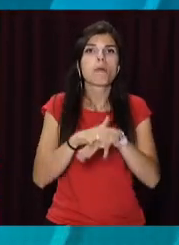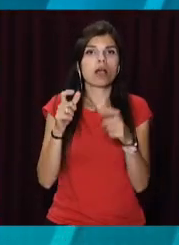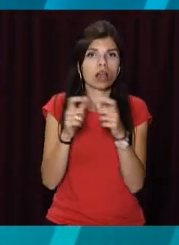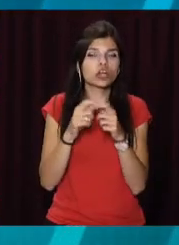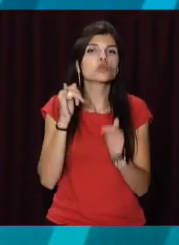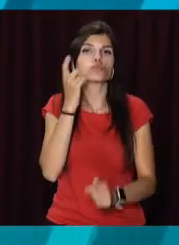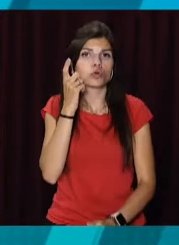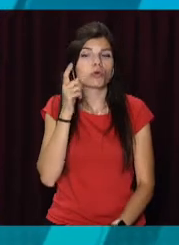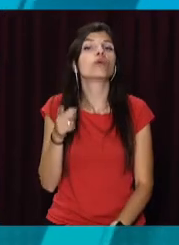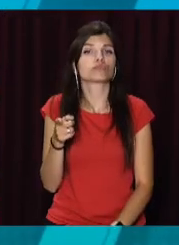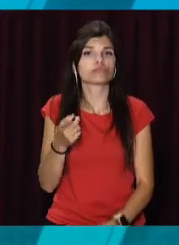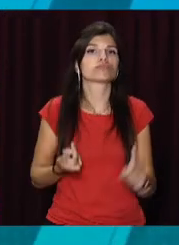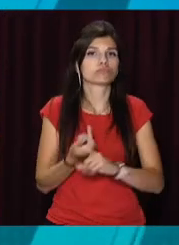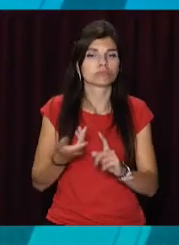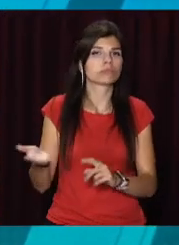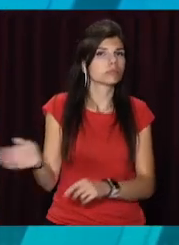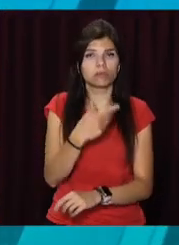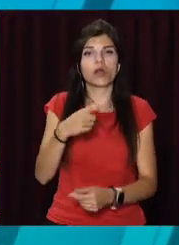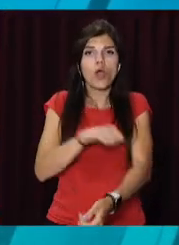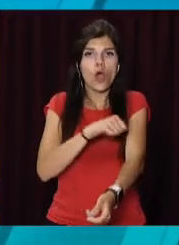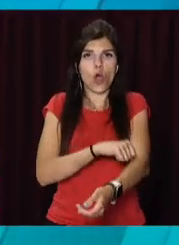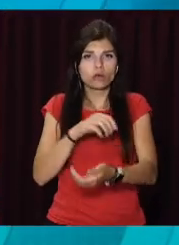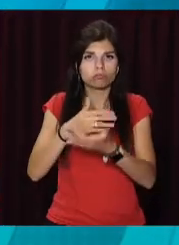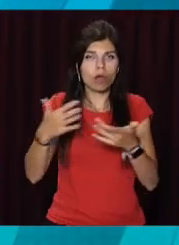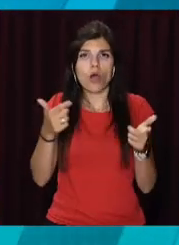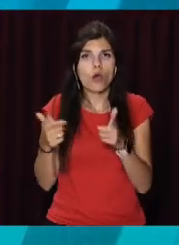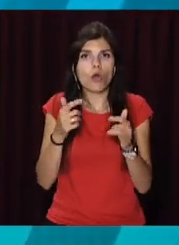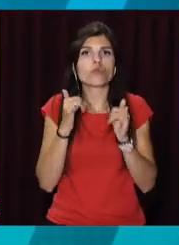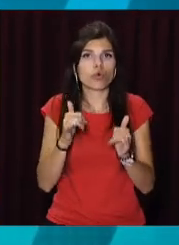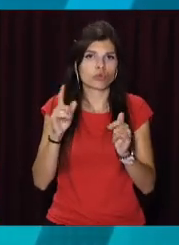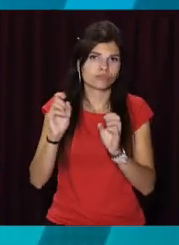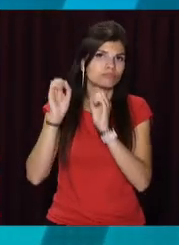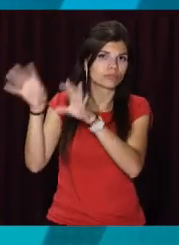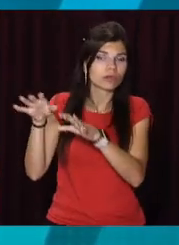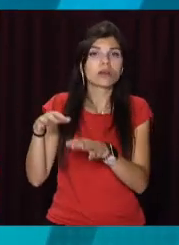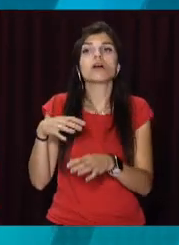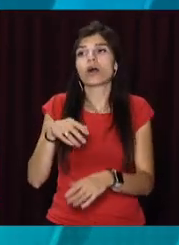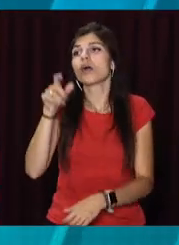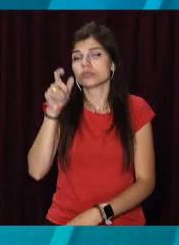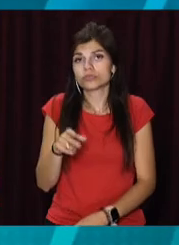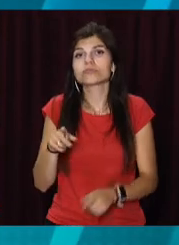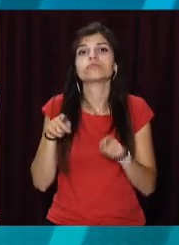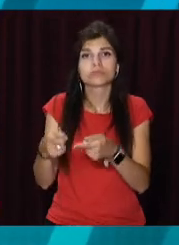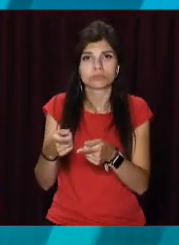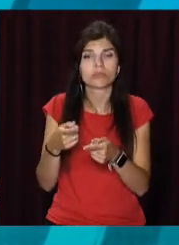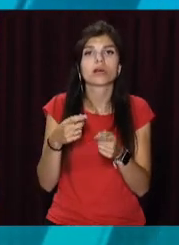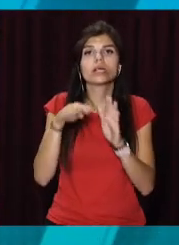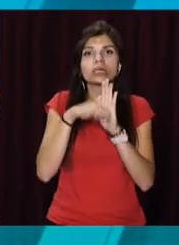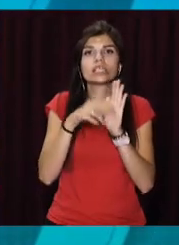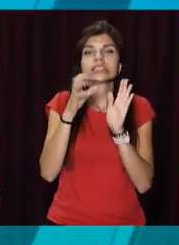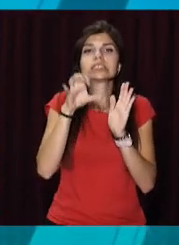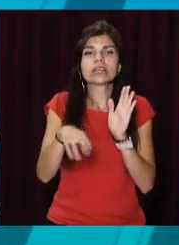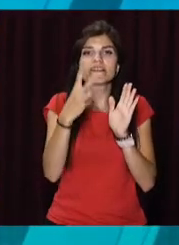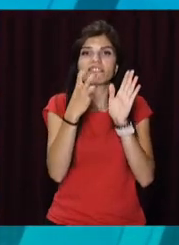та мобільні телефони, згортки наркотичних речовин, підготовлених до збуту. Наразі посадовця установи затримано в порядку статті